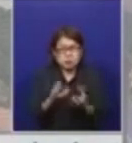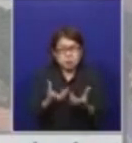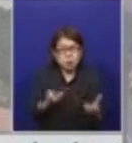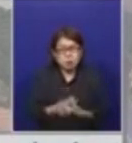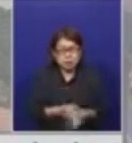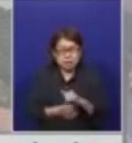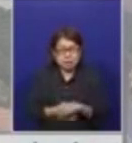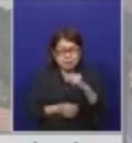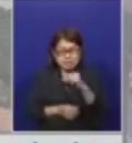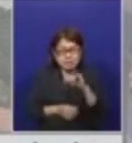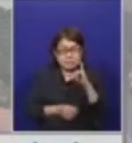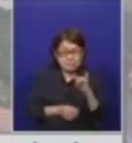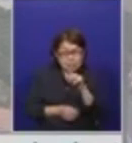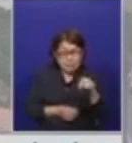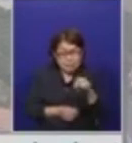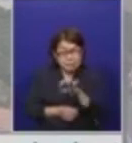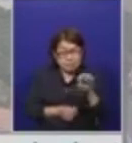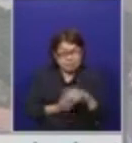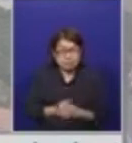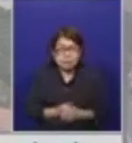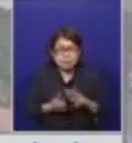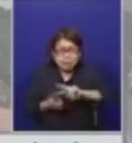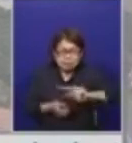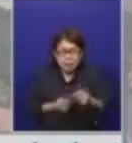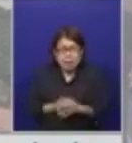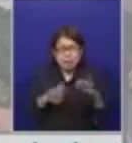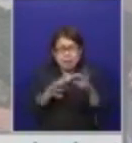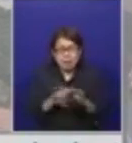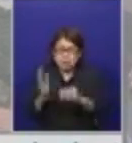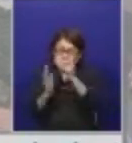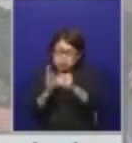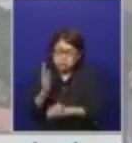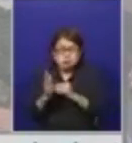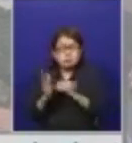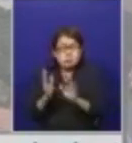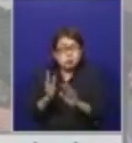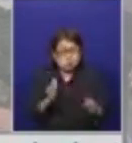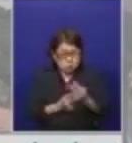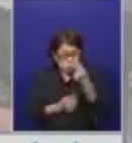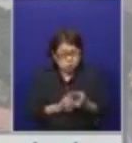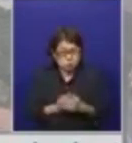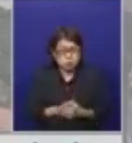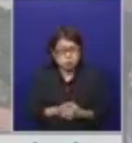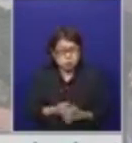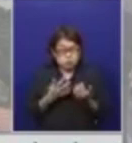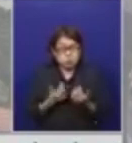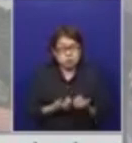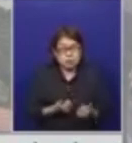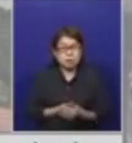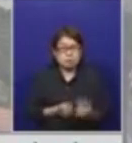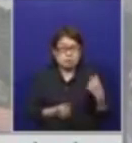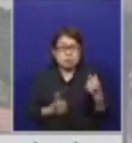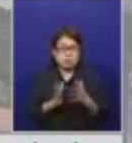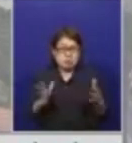GI นะครับหรือว่าสินค้าสิ่งบ่งชี้ทางภูมิศาสตร์นะครับถ้าเรามาดูรายได้ของสินค้า GI ปัจจุบันเนี่ยมีมากก